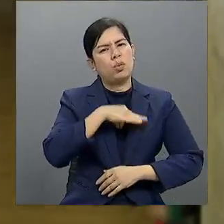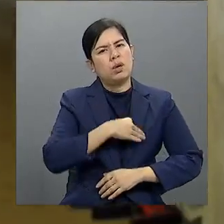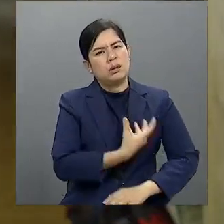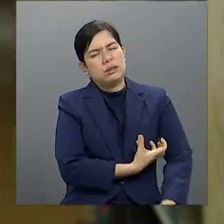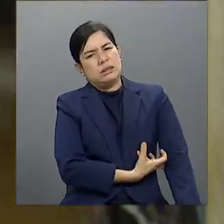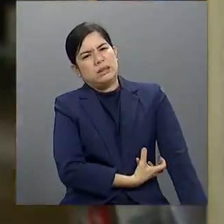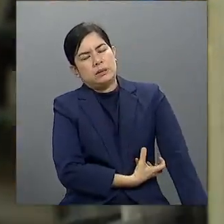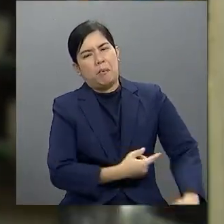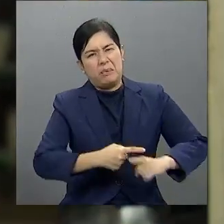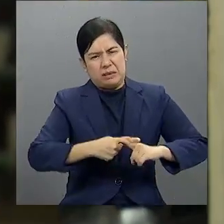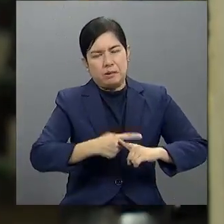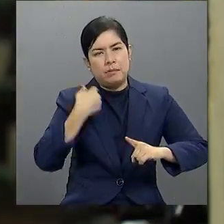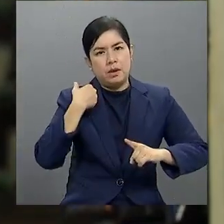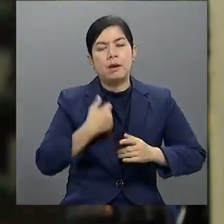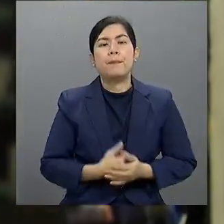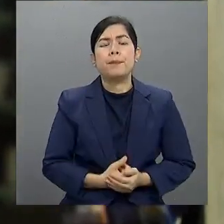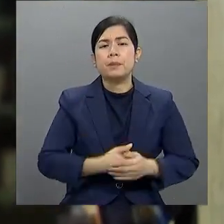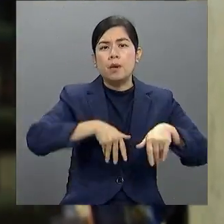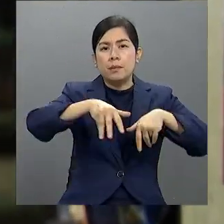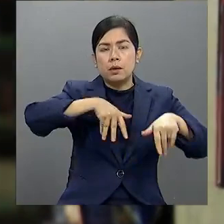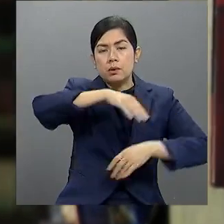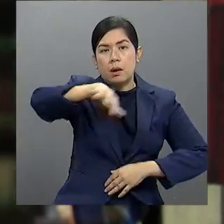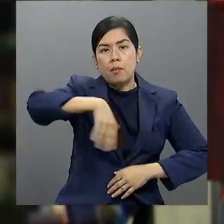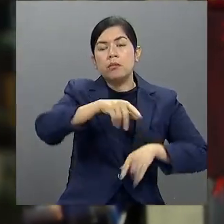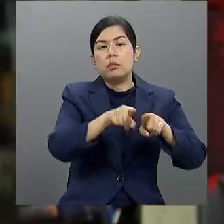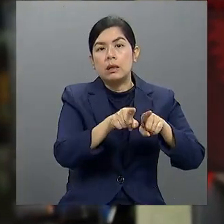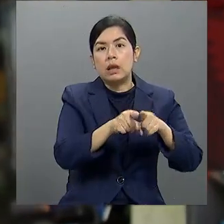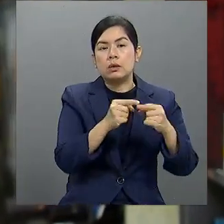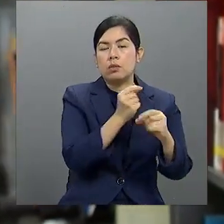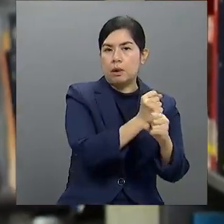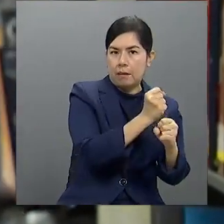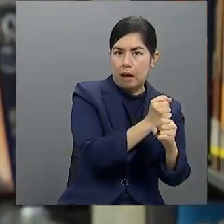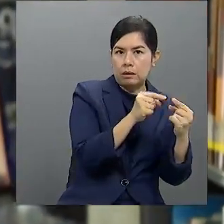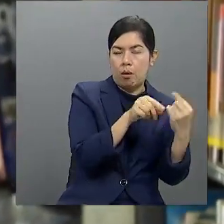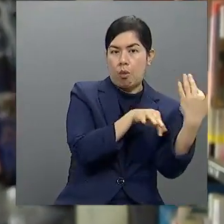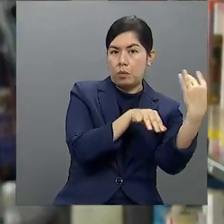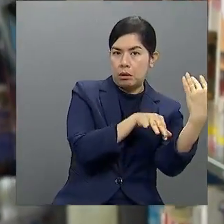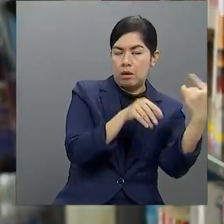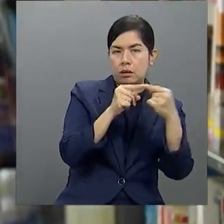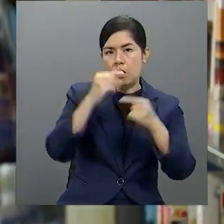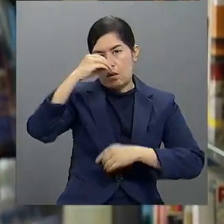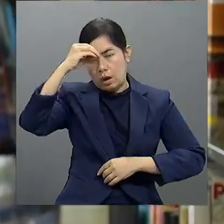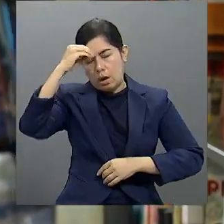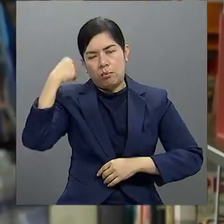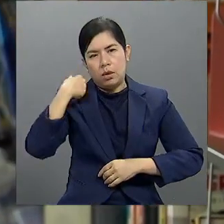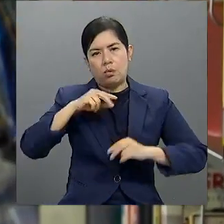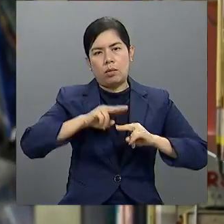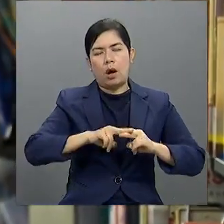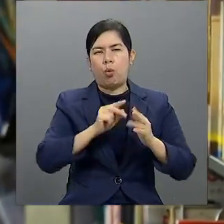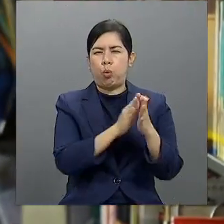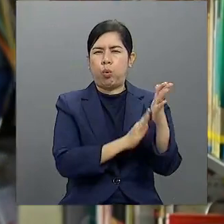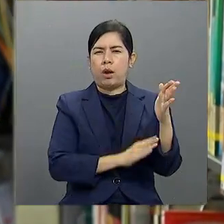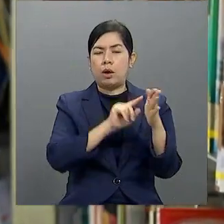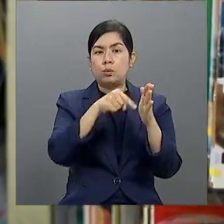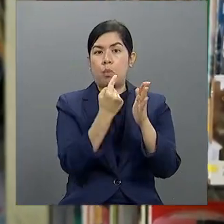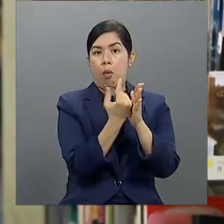ว่าหลายๆคนนั้นเนี่ยทั้งเรียนหนังสือหรือทำงานอยู่หน้าจอคอมพิวเตอร์วันนึงต่ำๆก็ 5-6 ชั่วโมงเข้าไปแล้วไหนจะขับรถกลับบ้านอีกยิ่ง